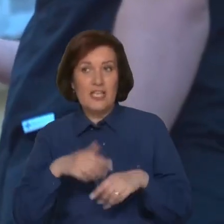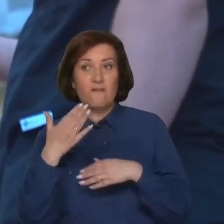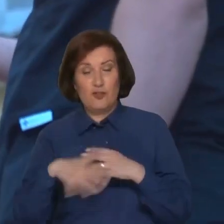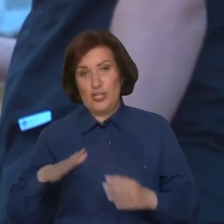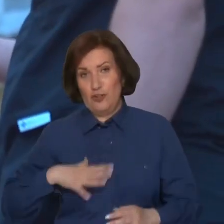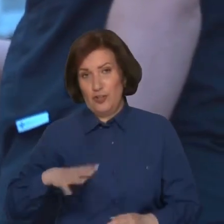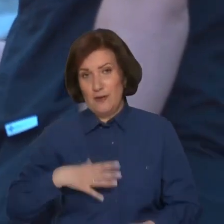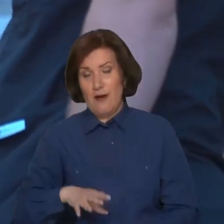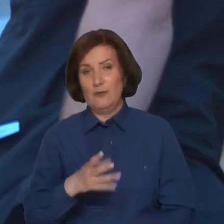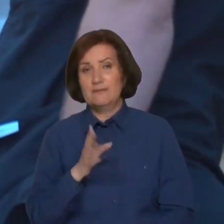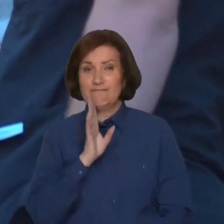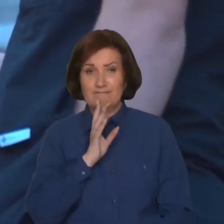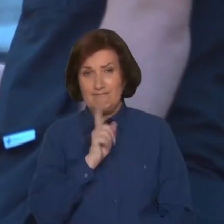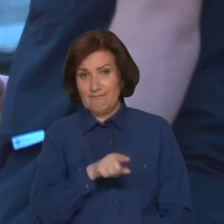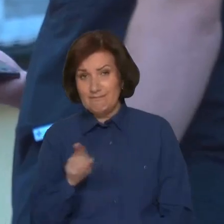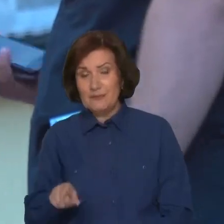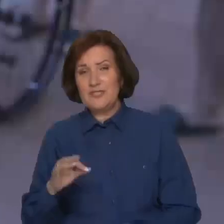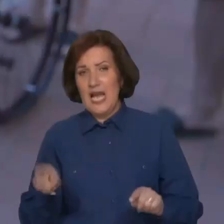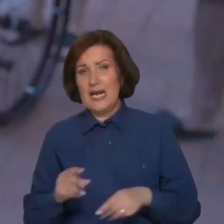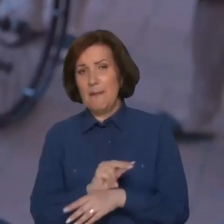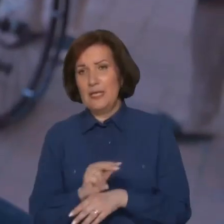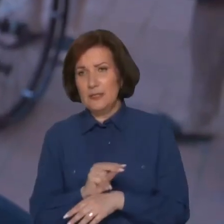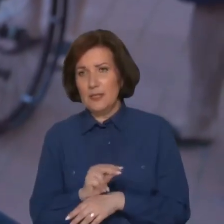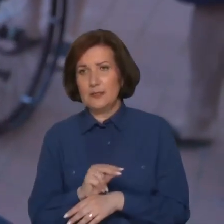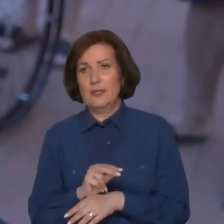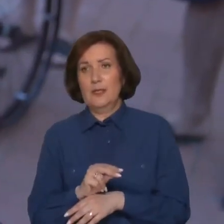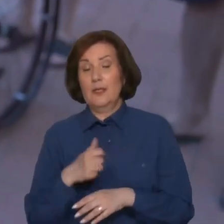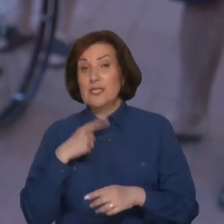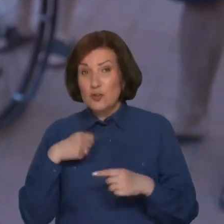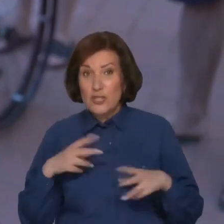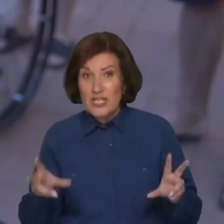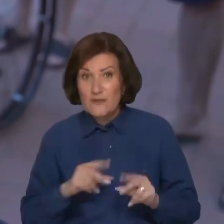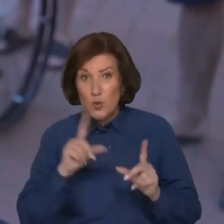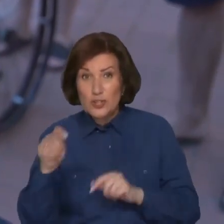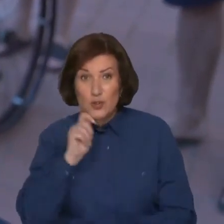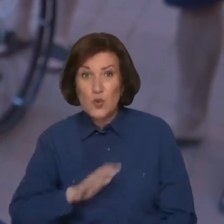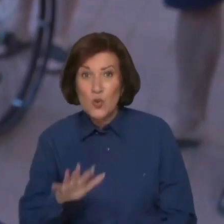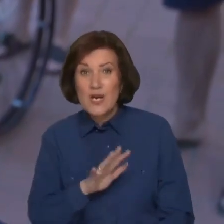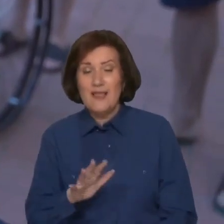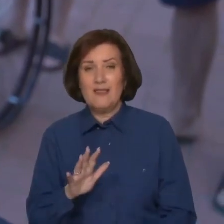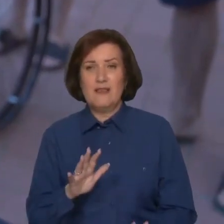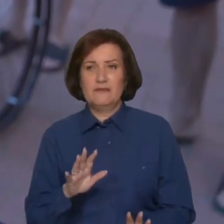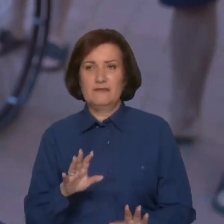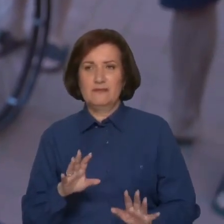вже чекають Наталю та Яну на реабілітацію. Старша щаслива, виїжджає з України.